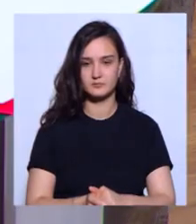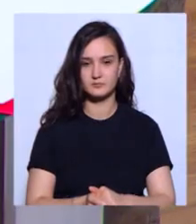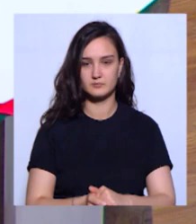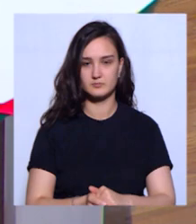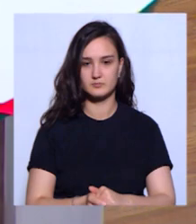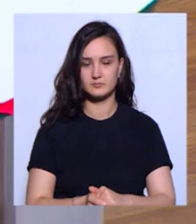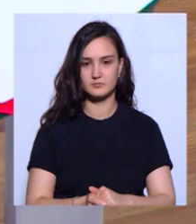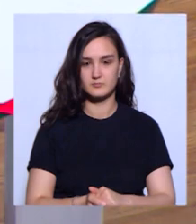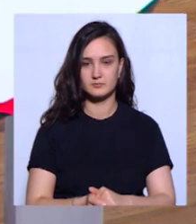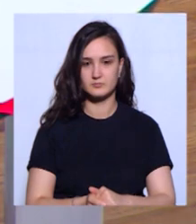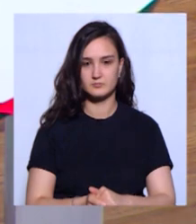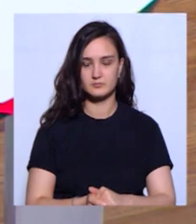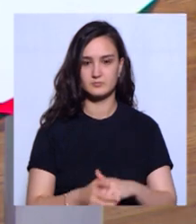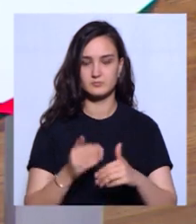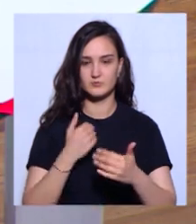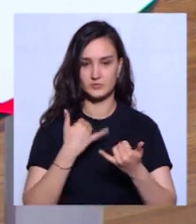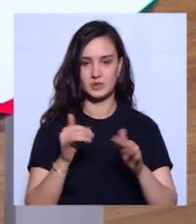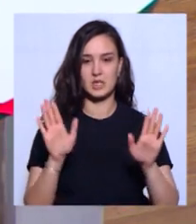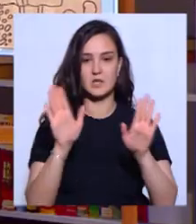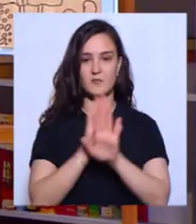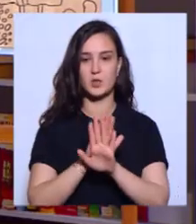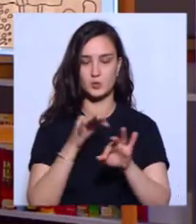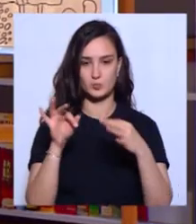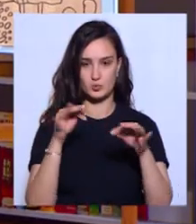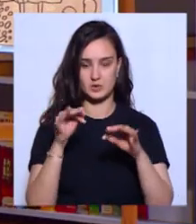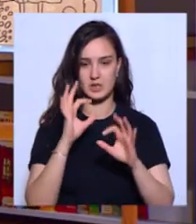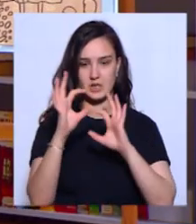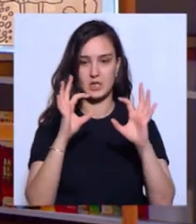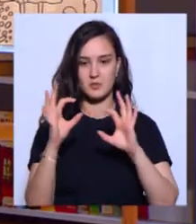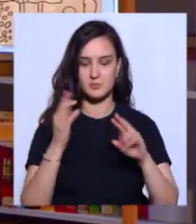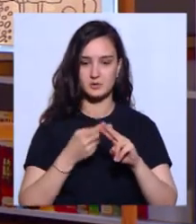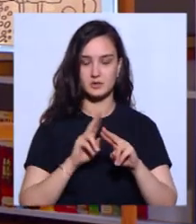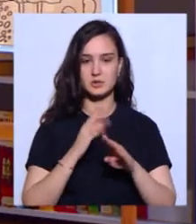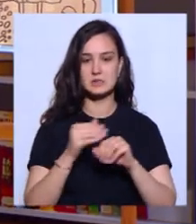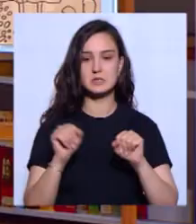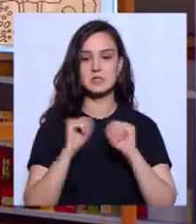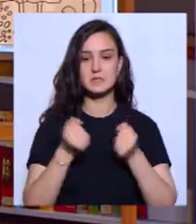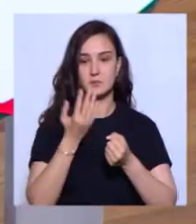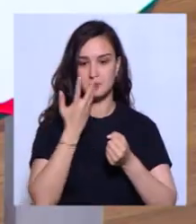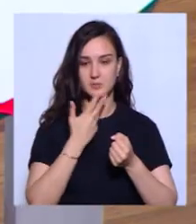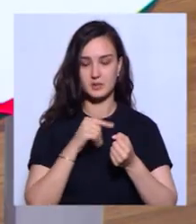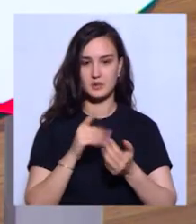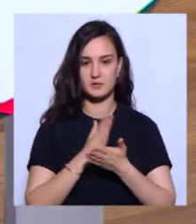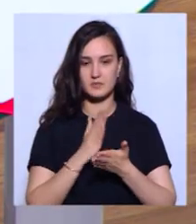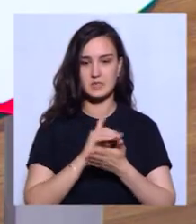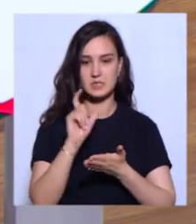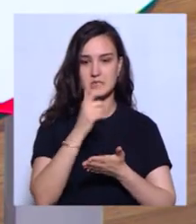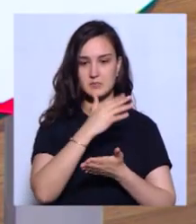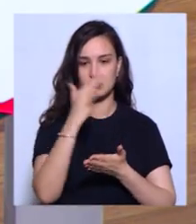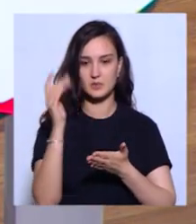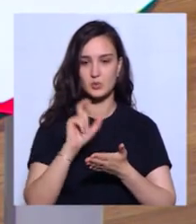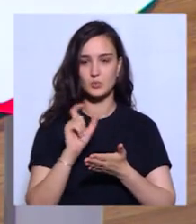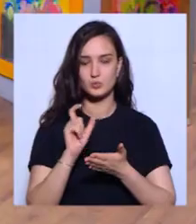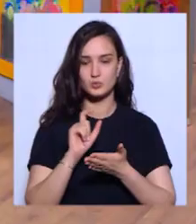ახლა ჩვენ დავფარეთ ფურცელი ლაქებად. ეს არის ცივი ფერის ლაქები, აქ გვაქვს ცისფერი, ლურჯი,